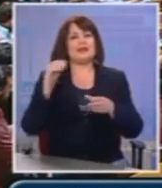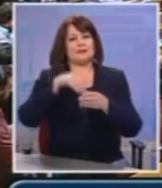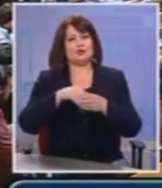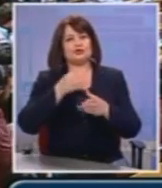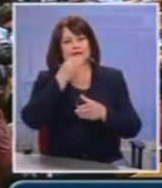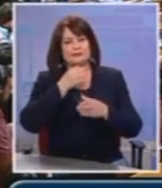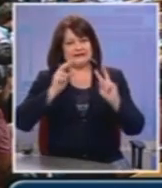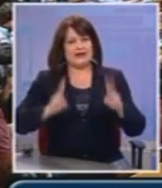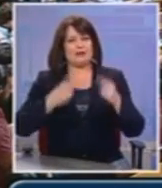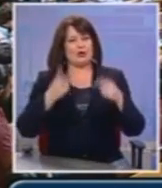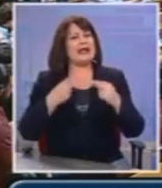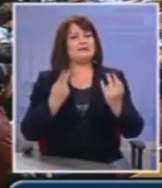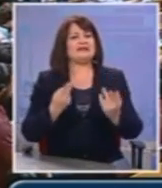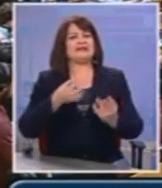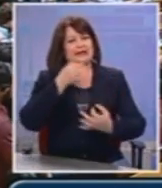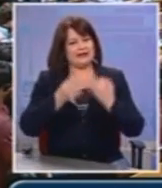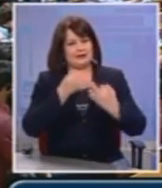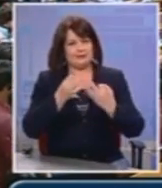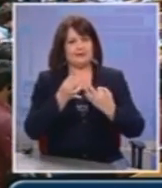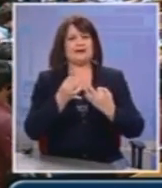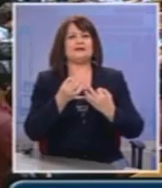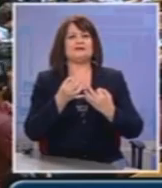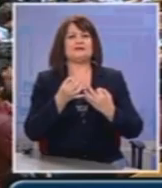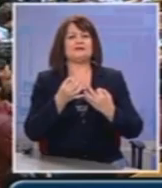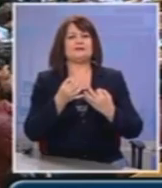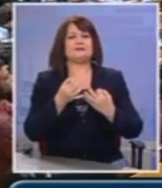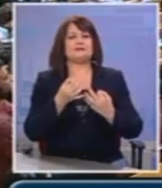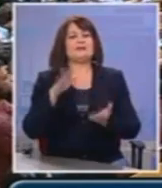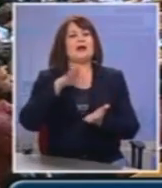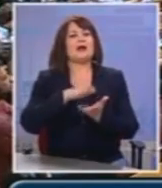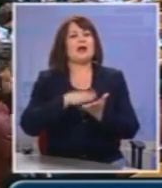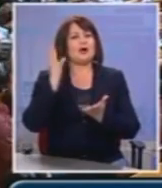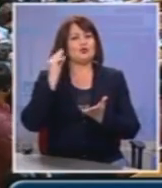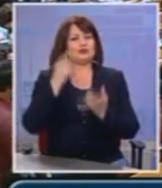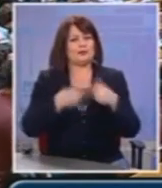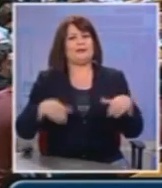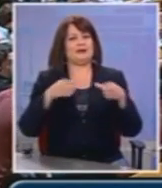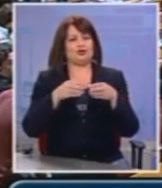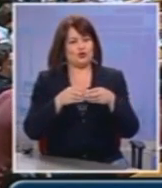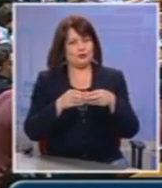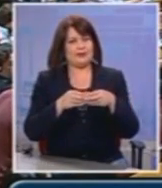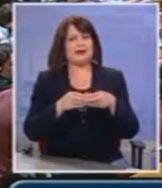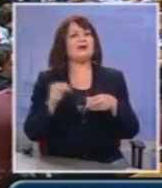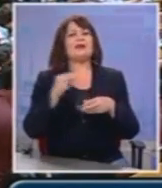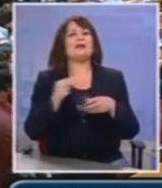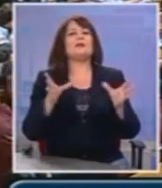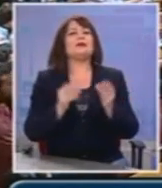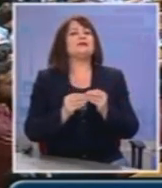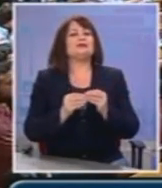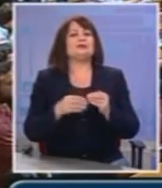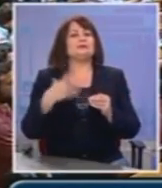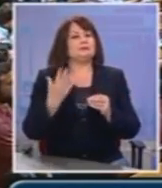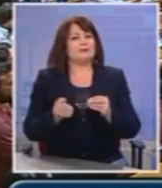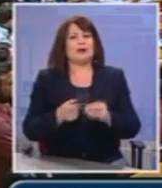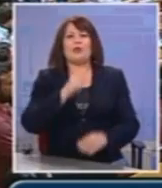την αποκάλυψη που έλαβε χώρα στη διάρκεια ακρόασης της επιτρο οπής μας για το γεγονός ότι υπήρχαν